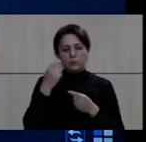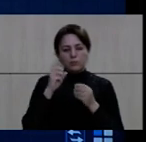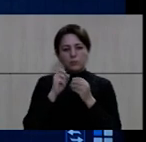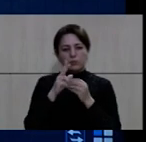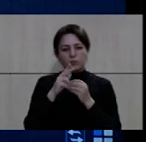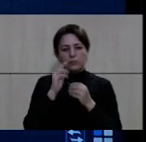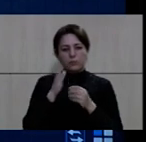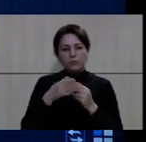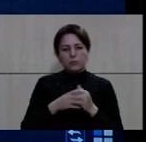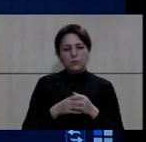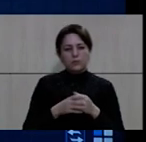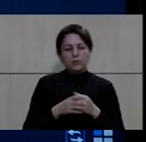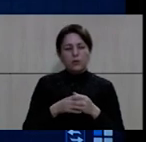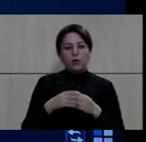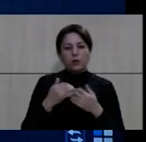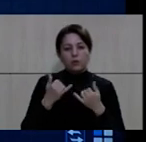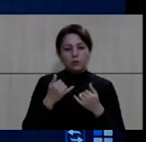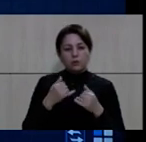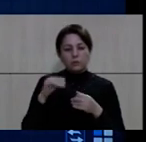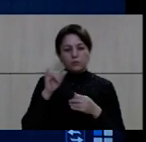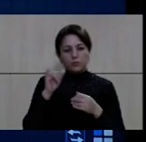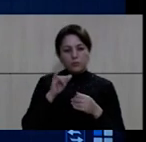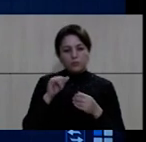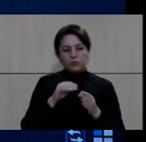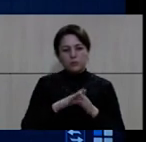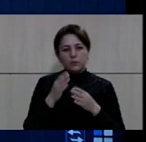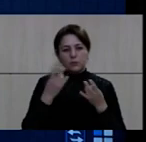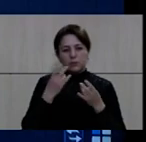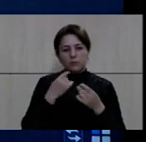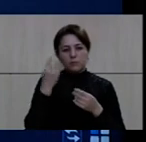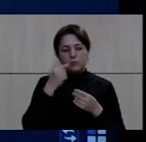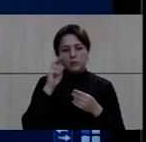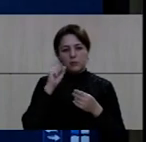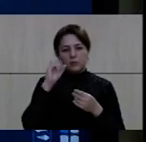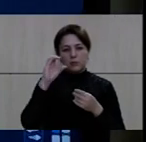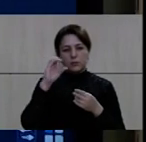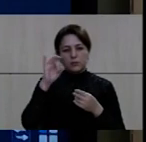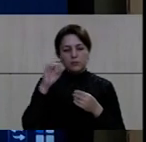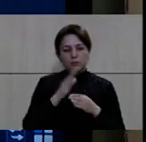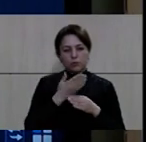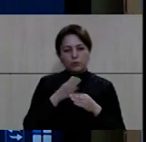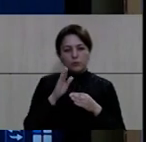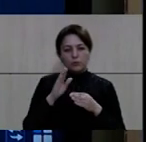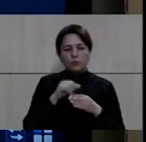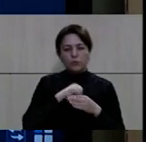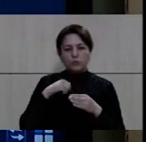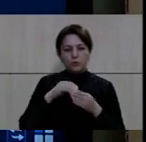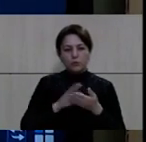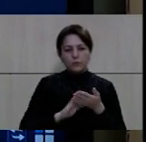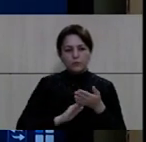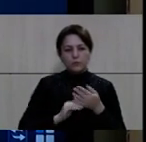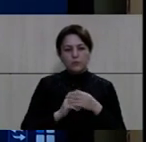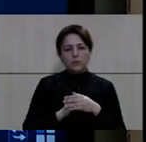13. Endi esa ko'paytirishga o'tamiz. Birinchi kasr bo'linuvchini o'zini yozib